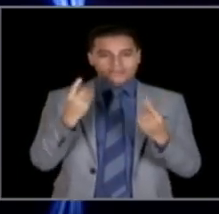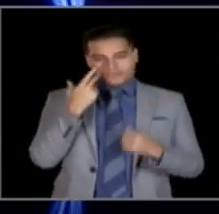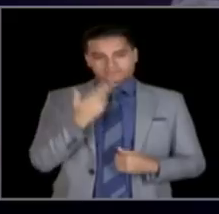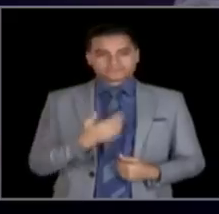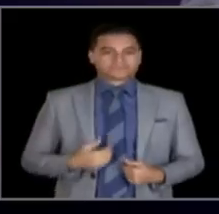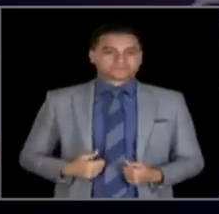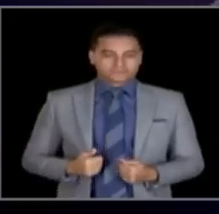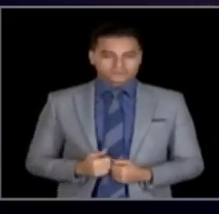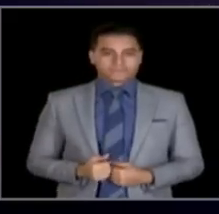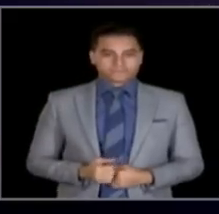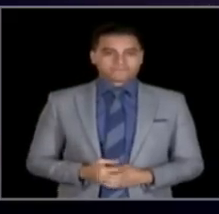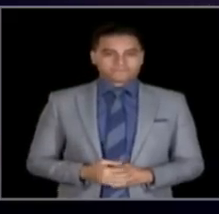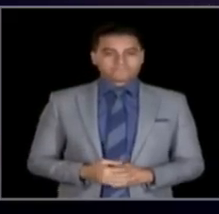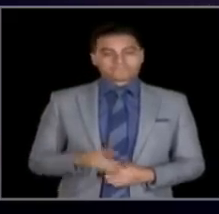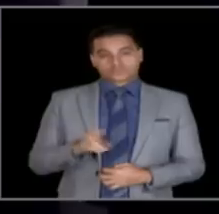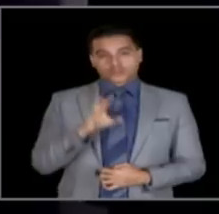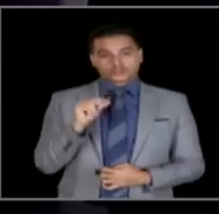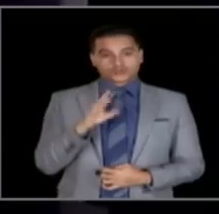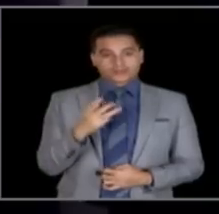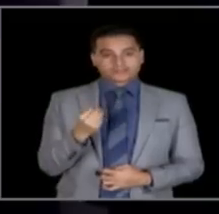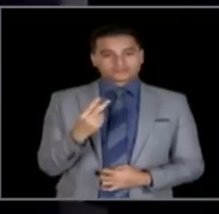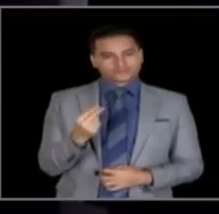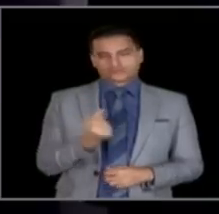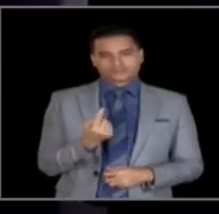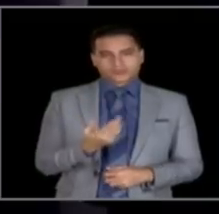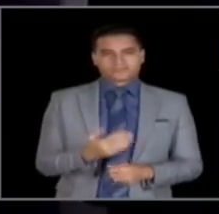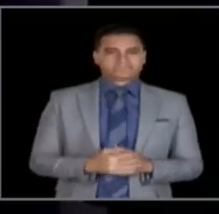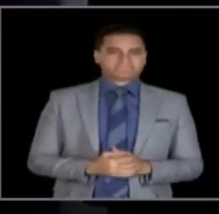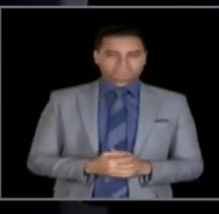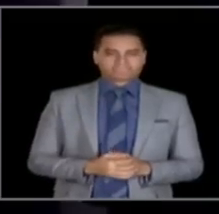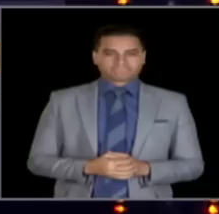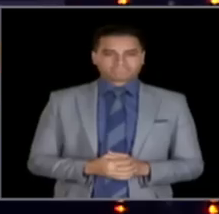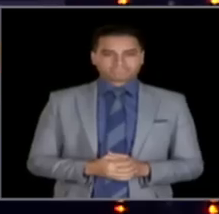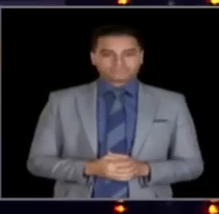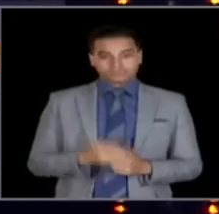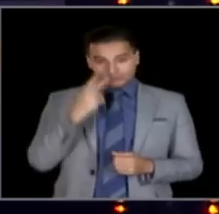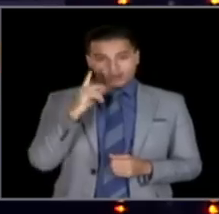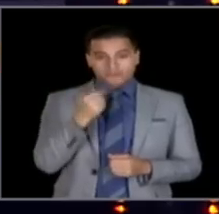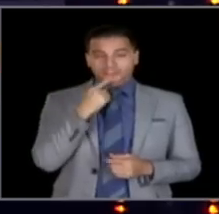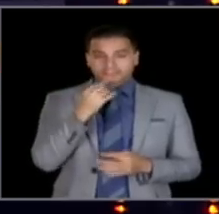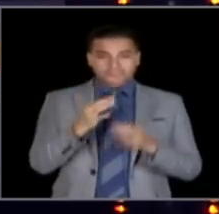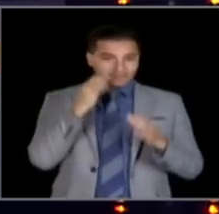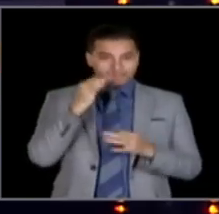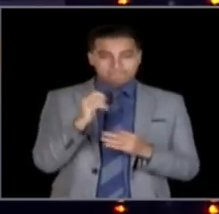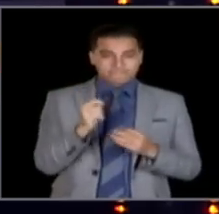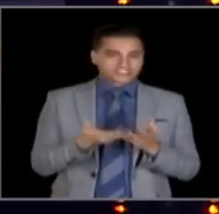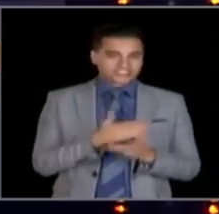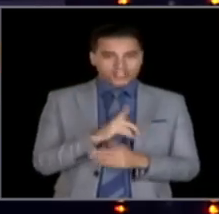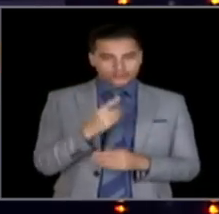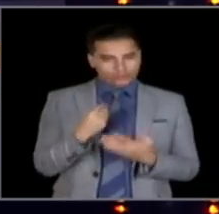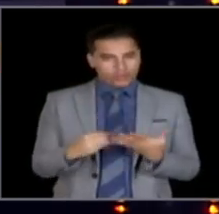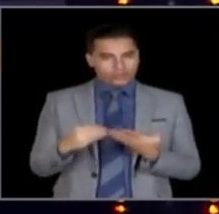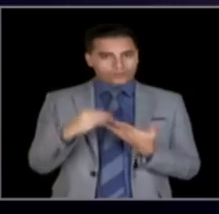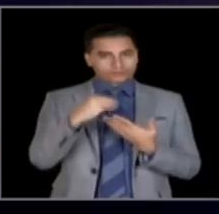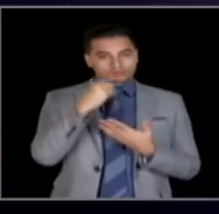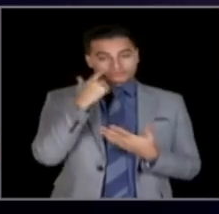عامه. معلومات عامه. سؤال ب 20 نقطه ولا 30؟ 20. 20 نقطه. 15 ثانيه، محدش يستعجل.